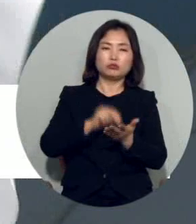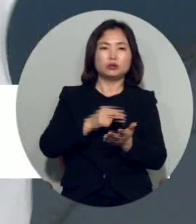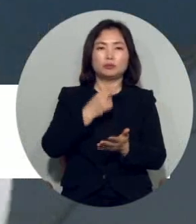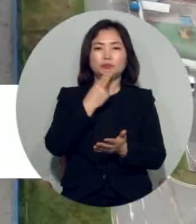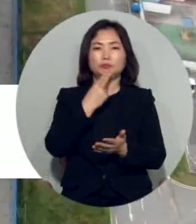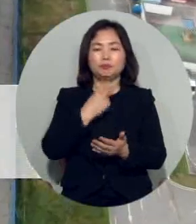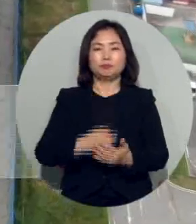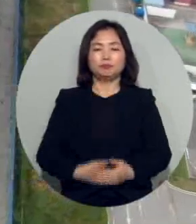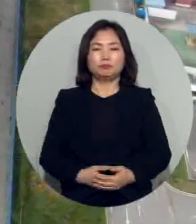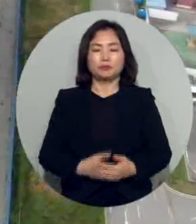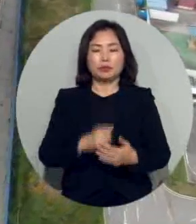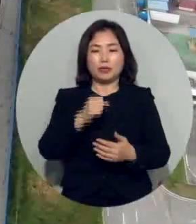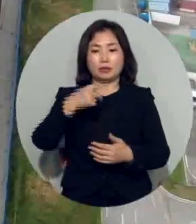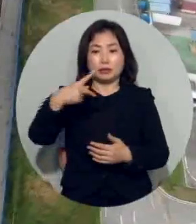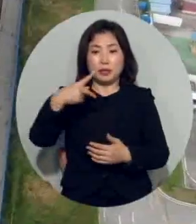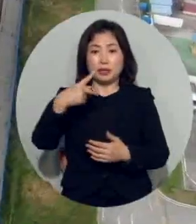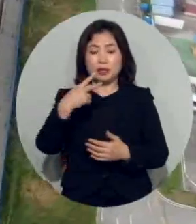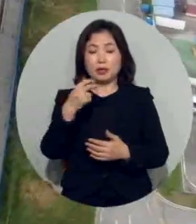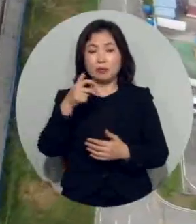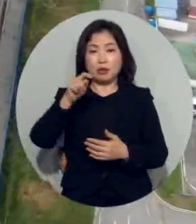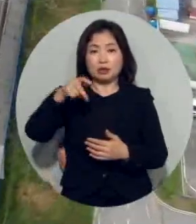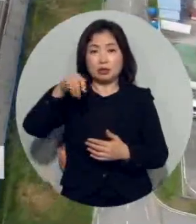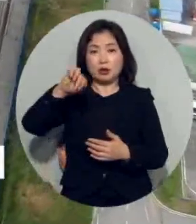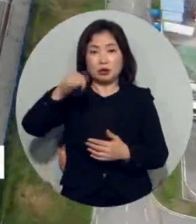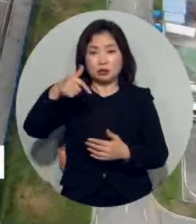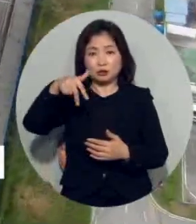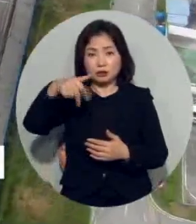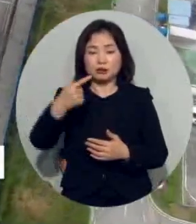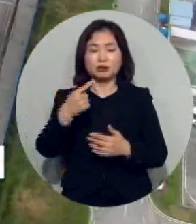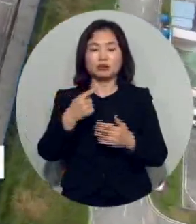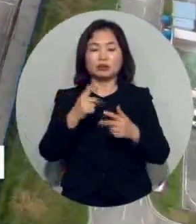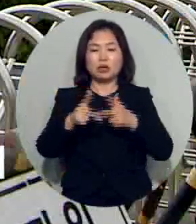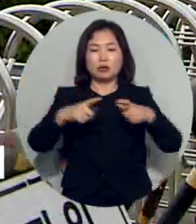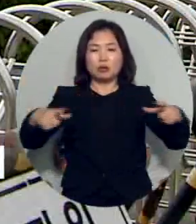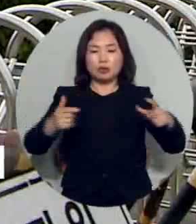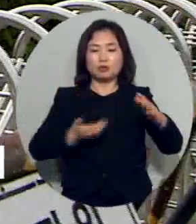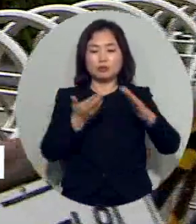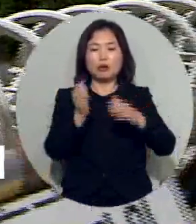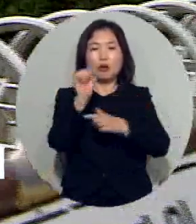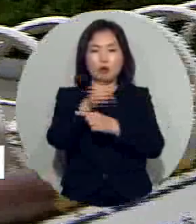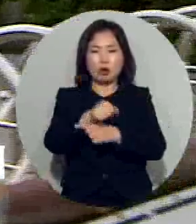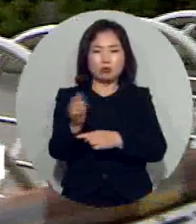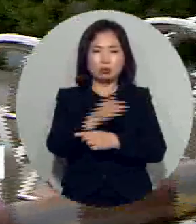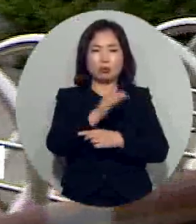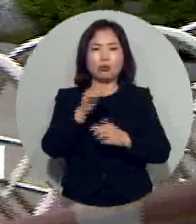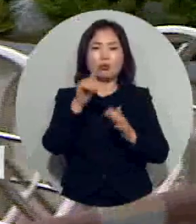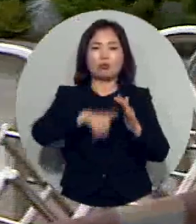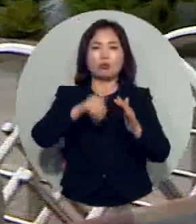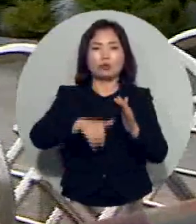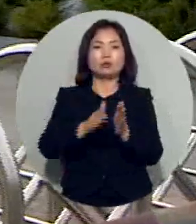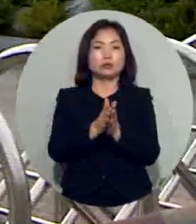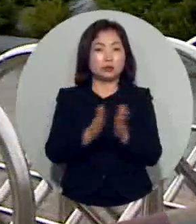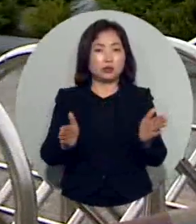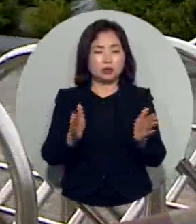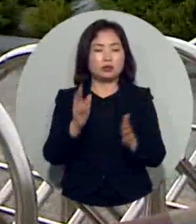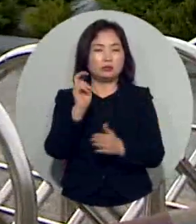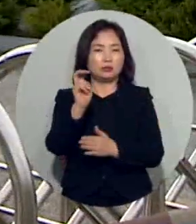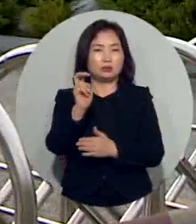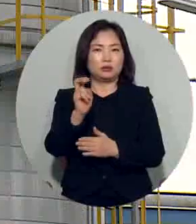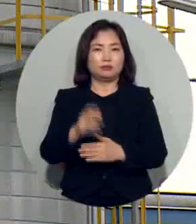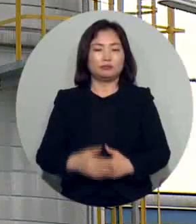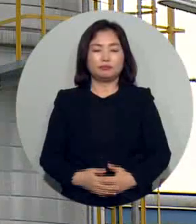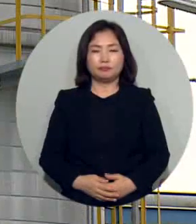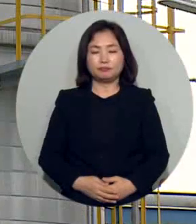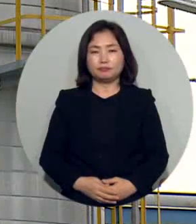씁니다 sk 버틸 이어지는 다음주 중 산업단지 입주 허가가 나는 대로 공사에 착수할 것으로 예상됩니다